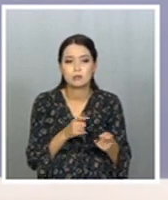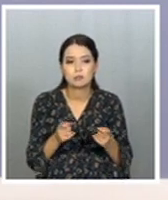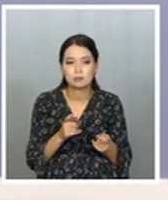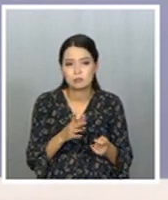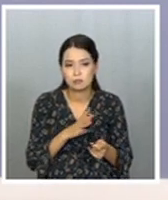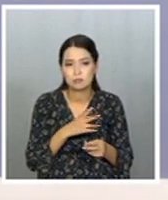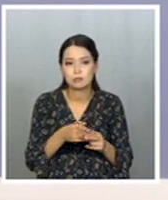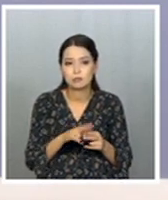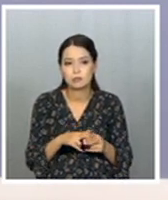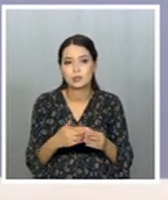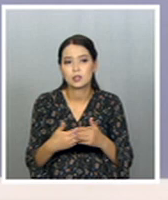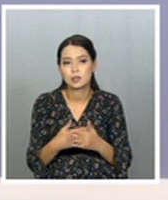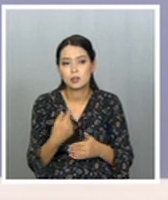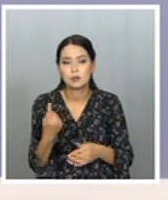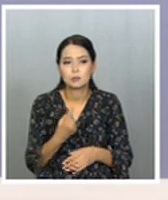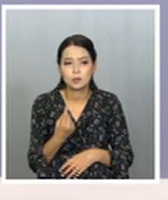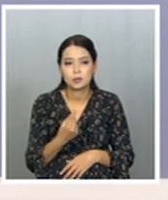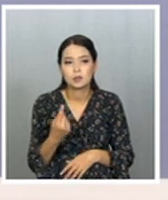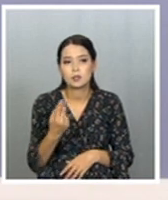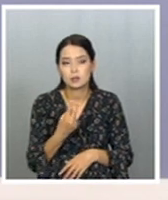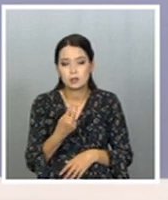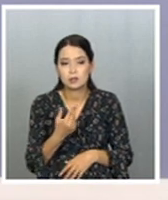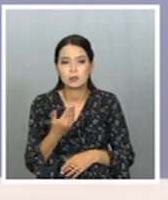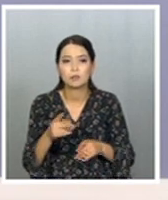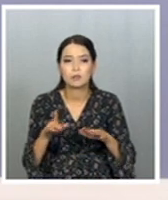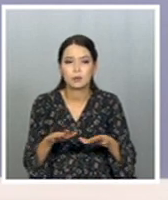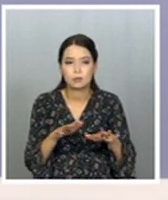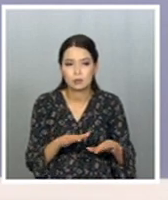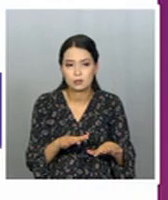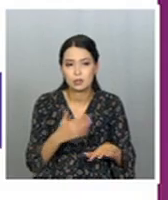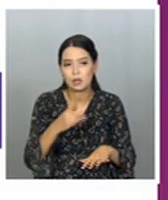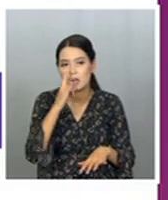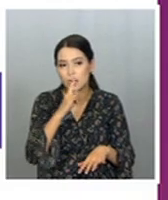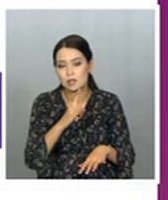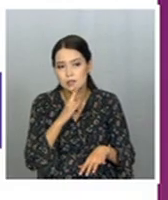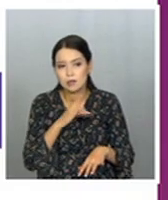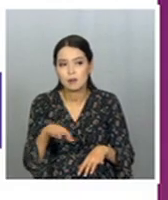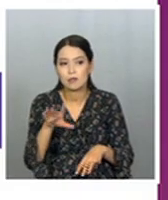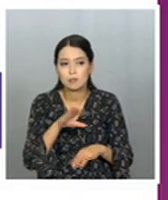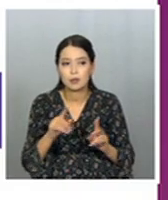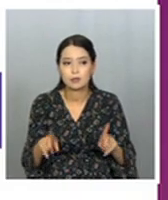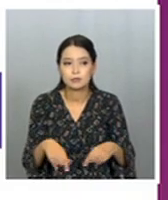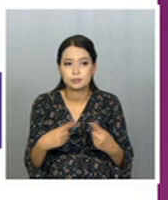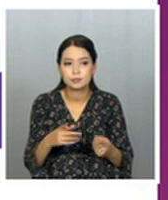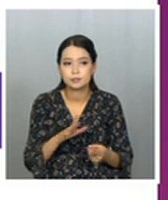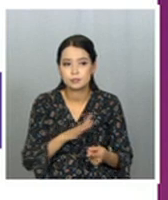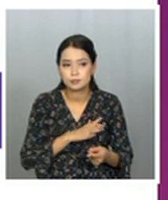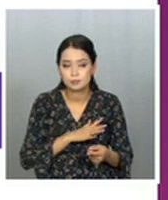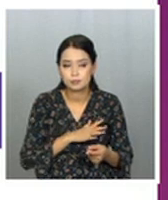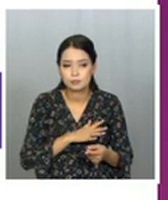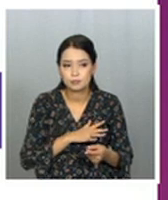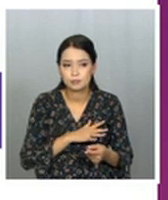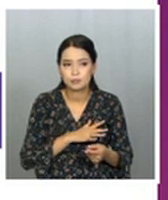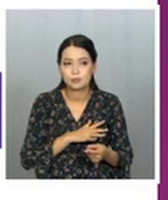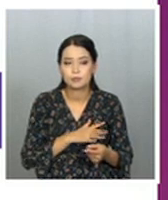және 1-2 Приморский жерлерінде, яғни қазақтар мекендеген жерлер жатты. Сондай-ақ АКСР